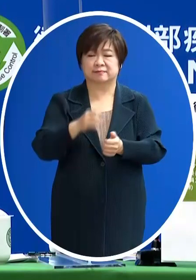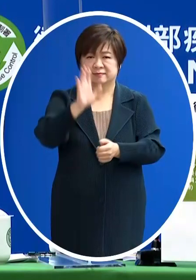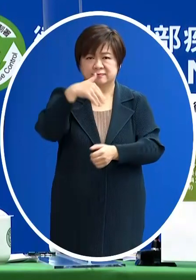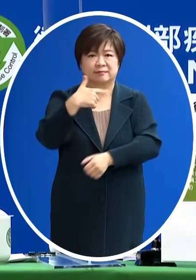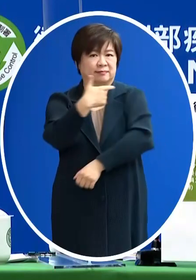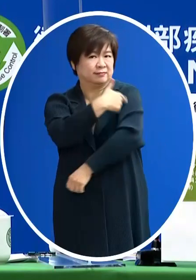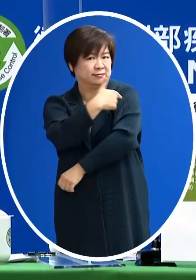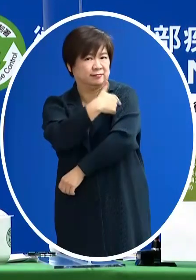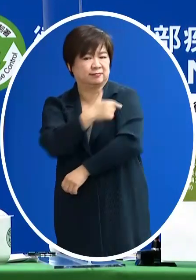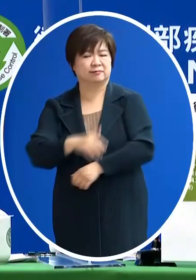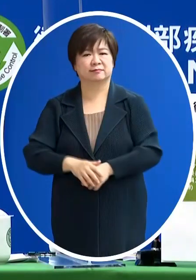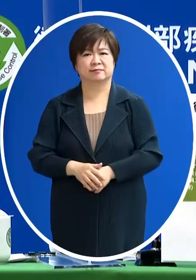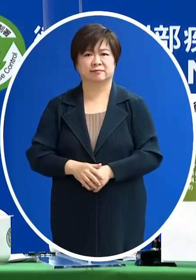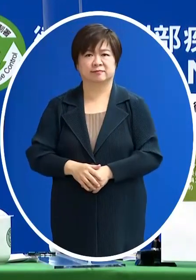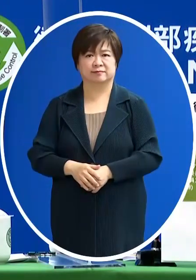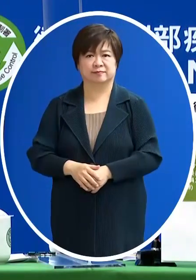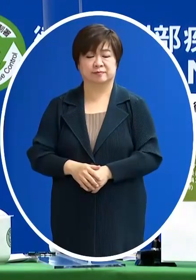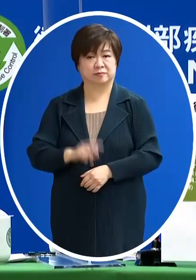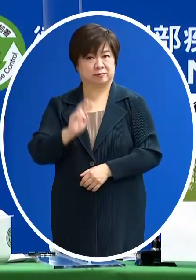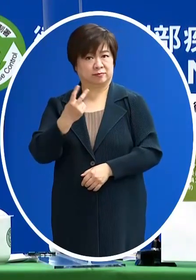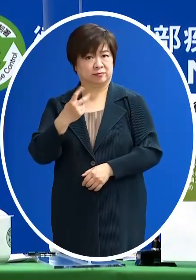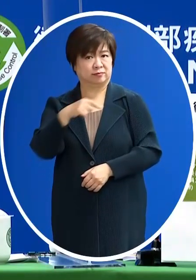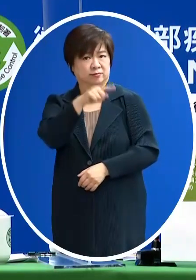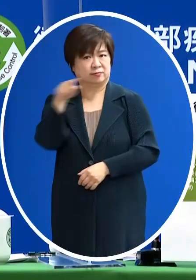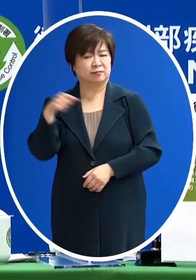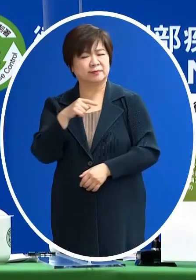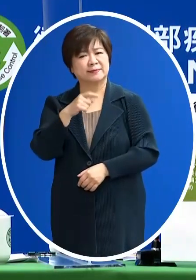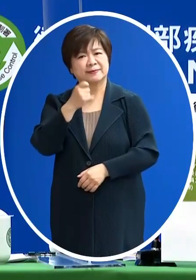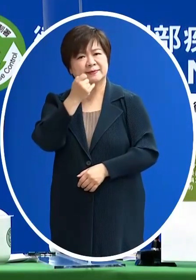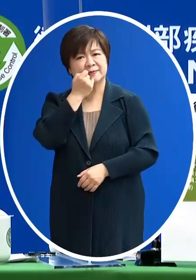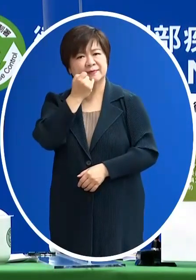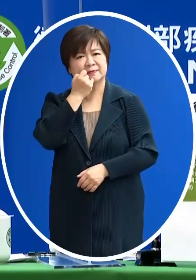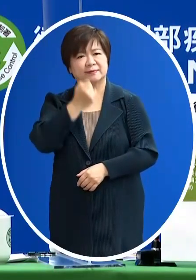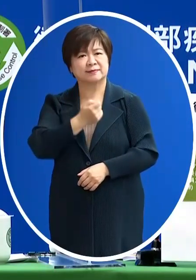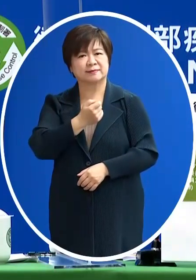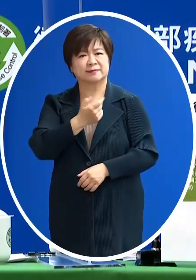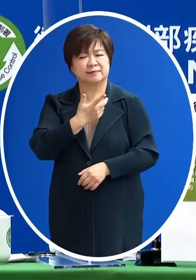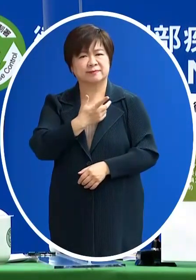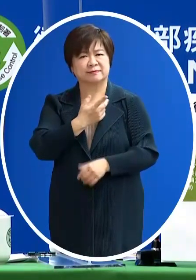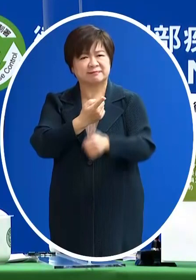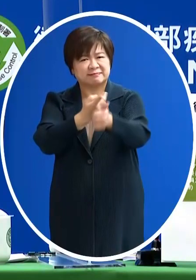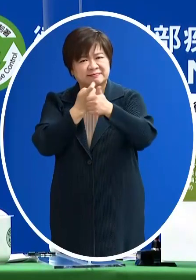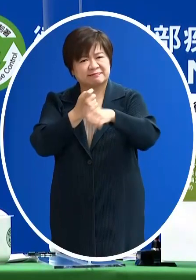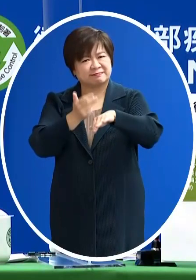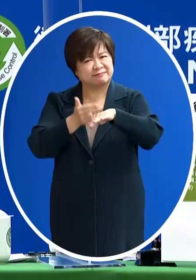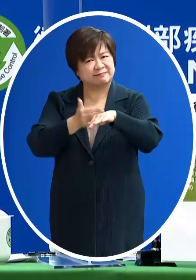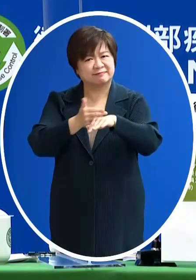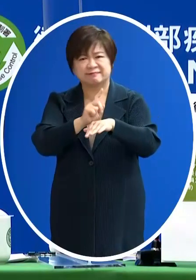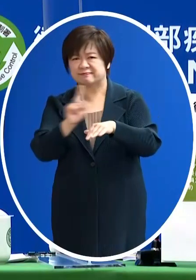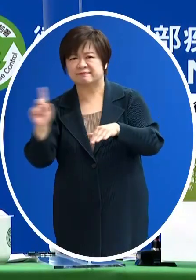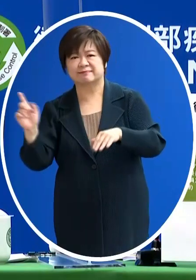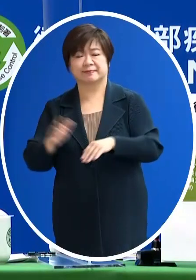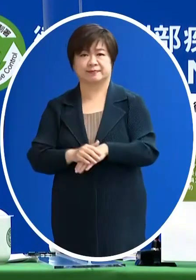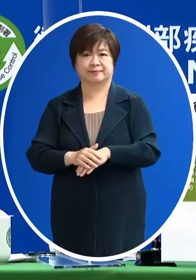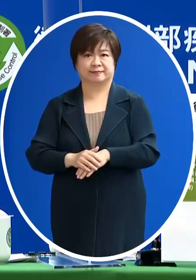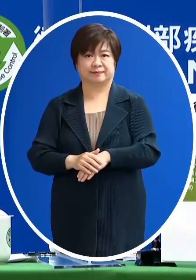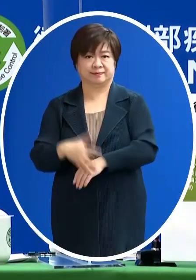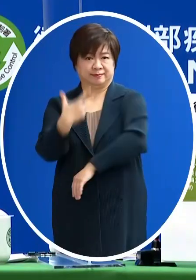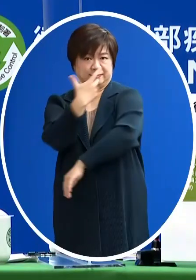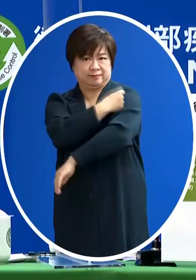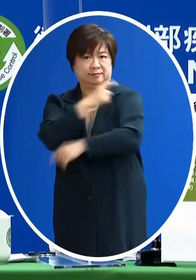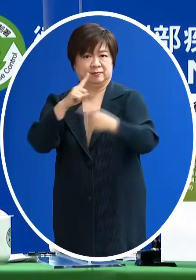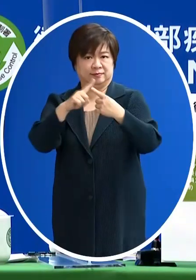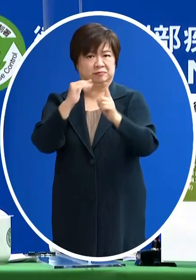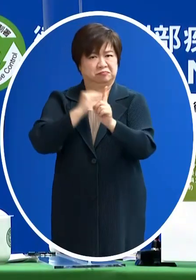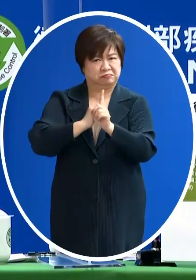者是有一些能够引导大家来打疫苗的方式，持续让疫苗的接种率能够提